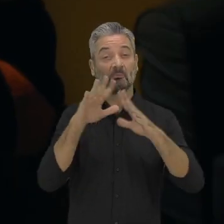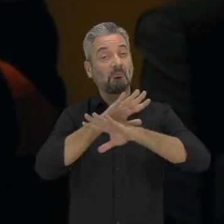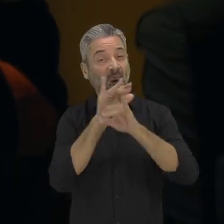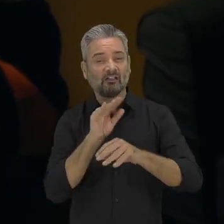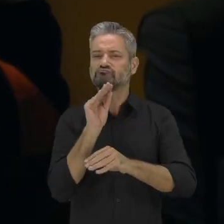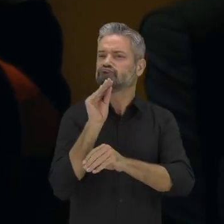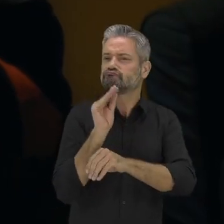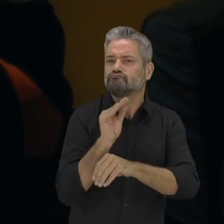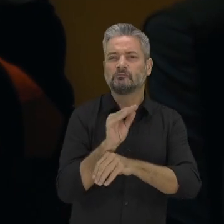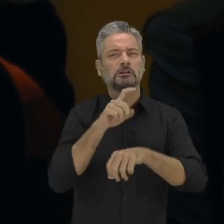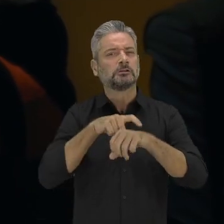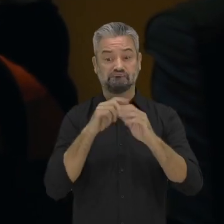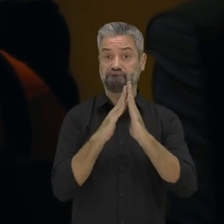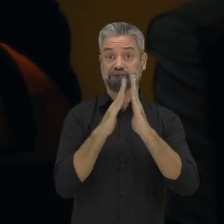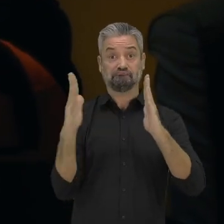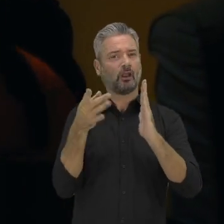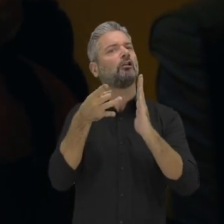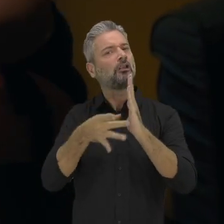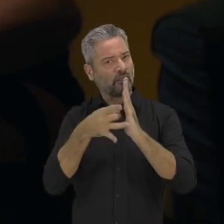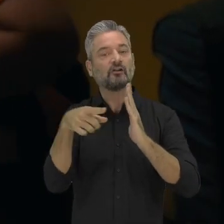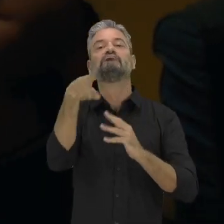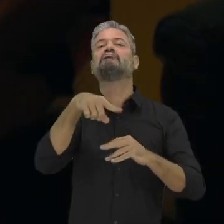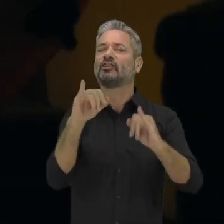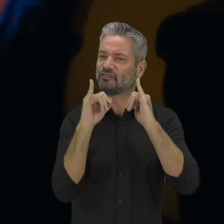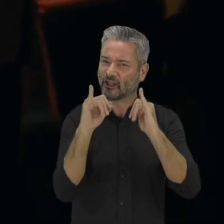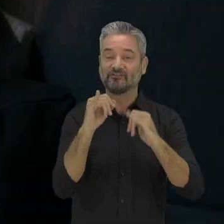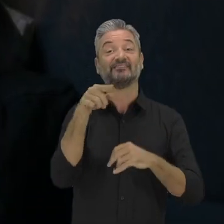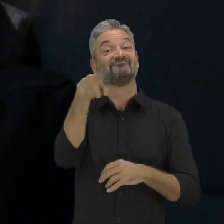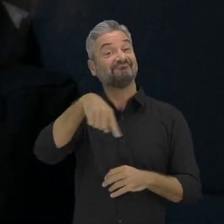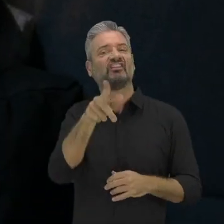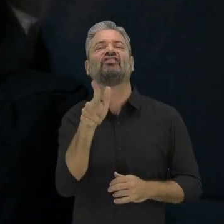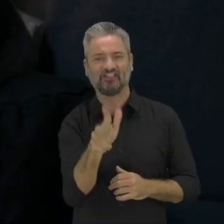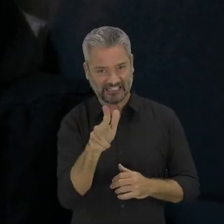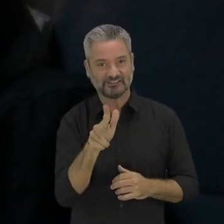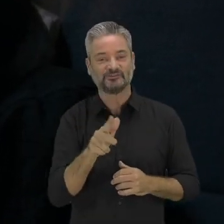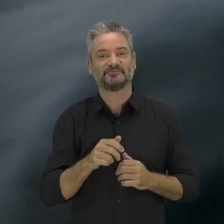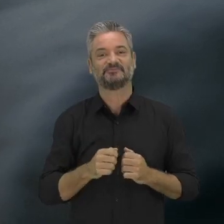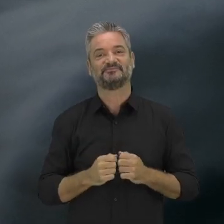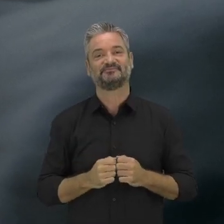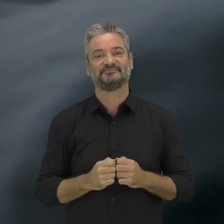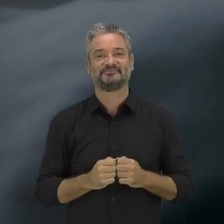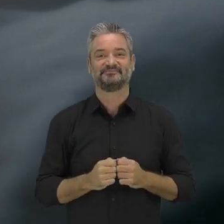Goza dezagun kontziliaziorako eta arretarako kalitatezko denbora gehiago izateko dugun eskubidea.